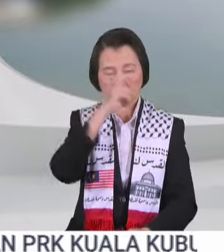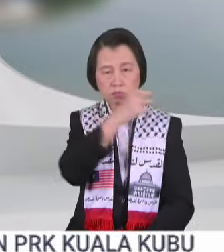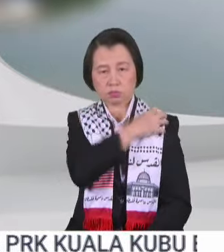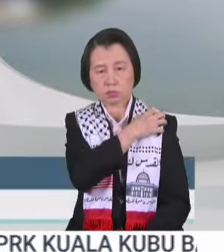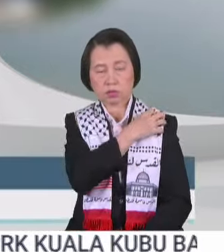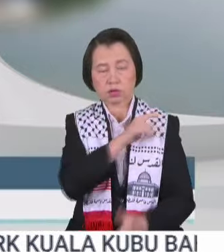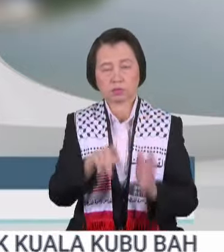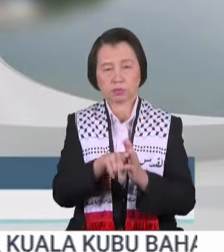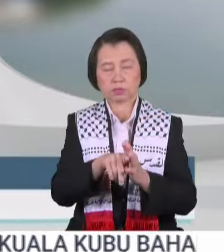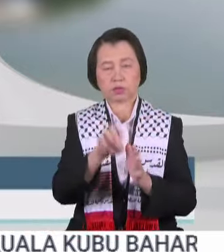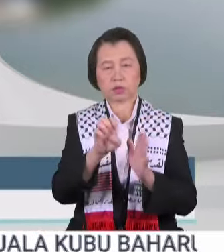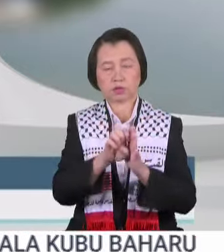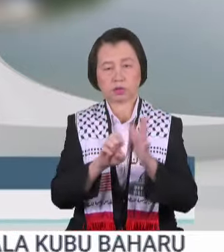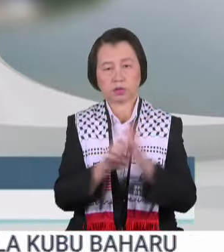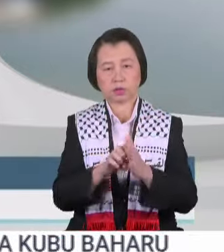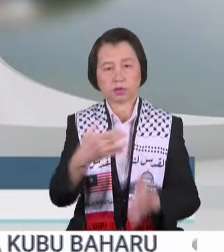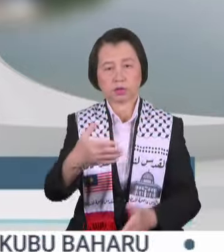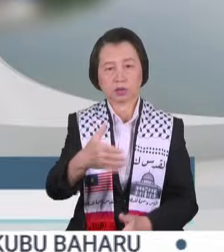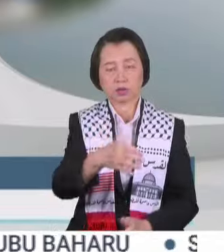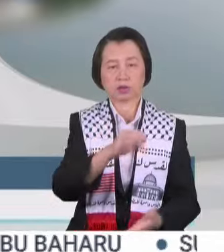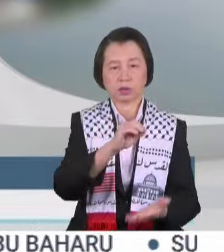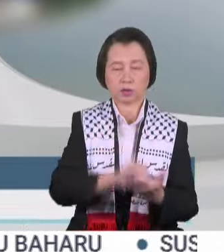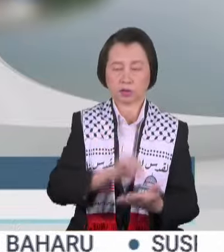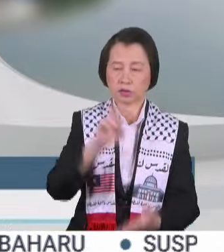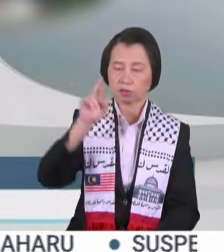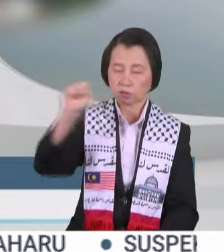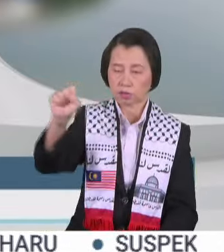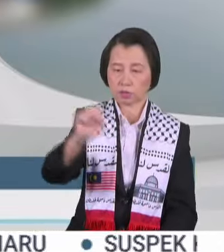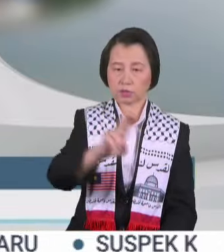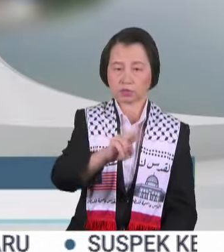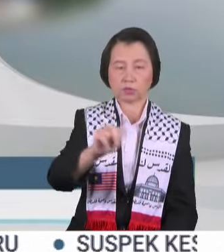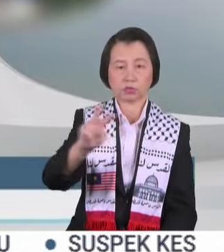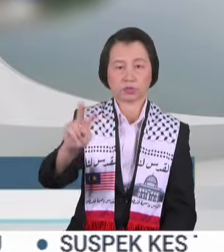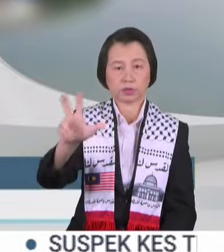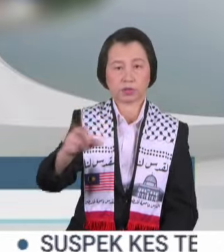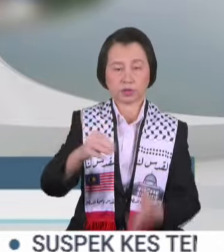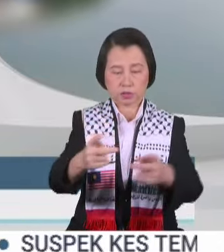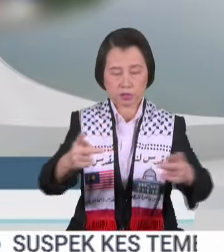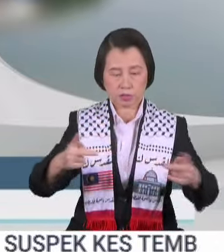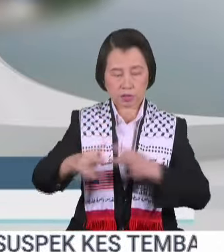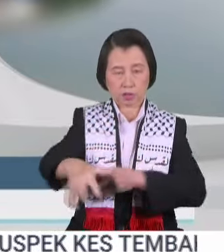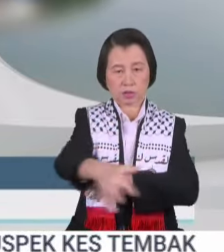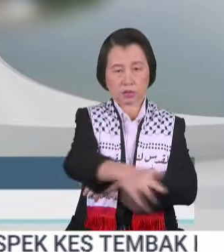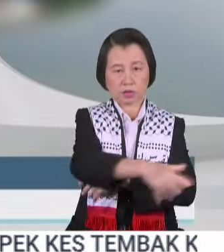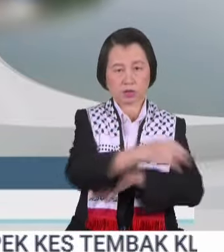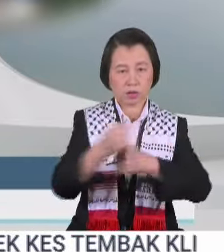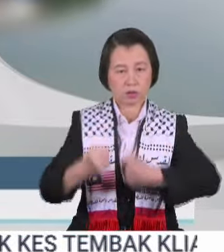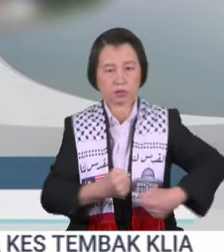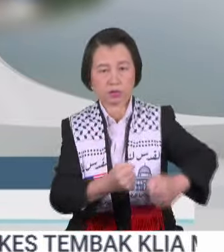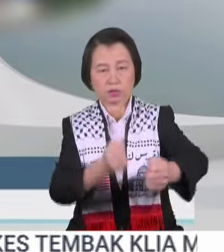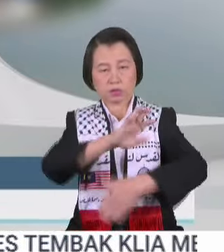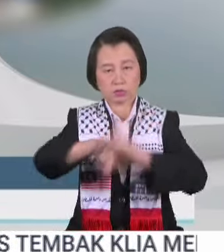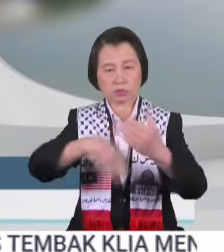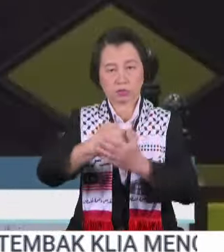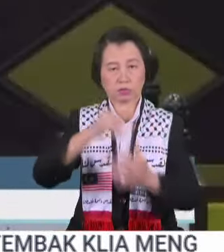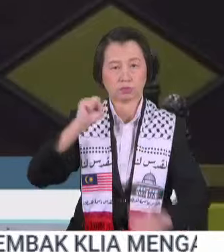enakmen Perikanan Darat dan Aquaculture Sabah 2003 di kawasan perairan sungai di seluruh negeri.